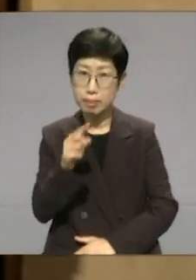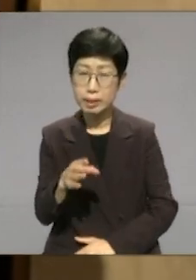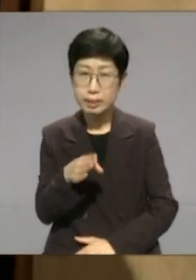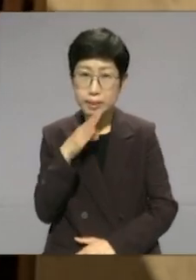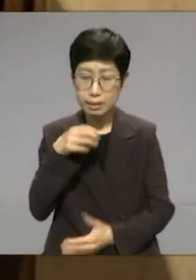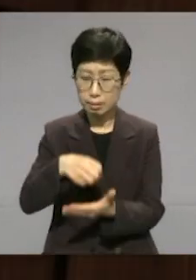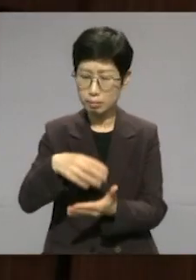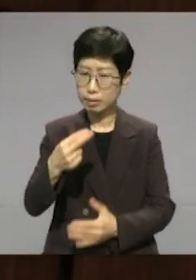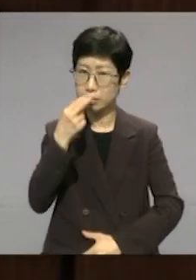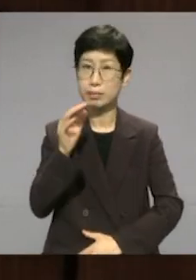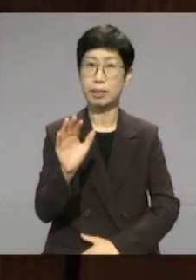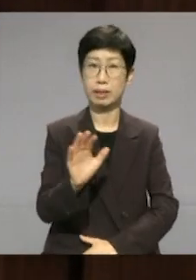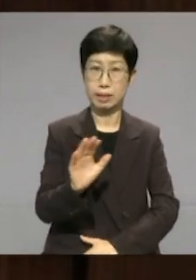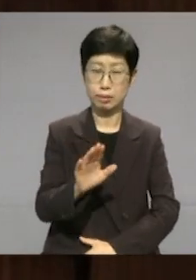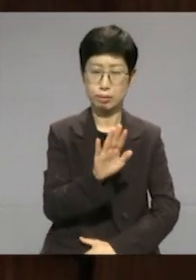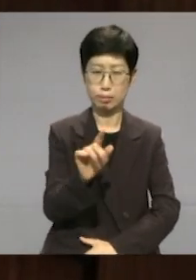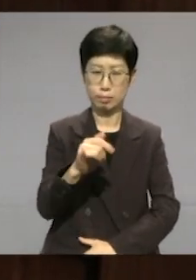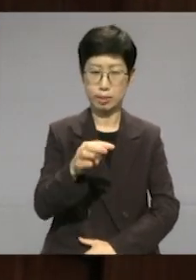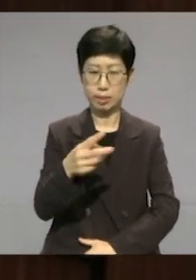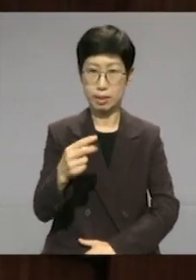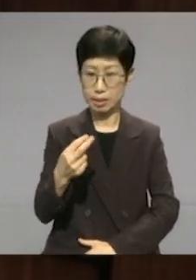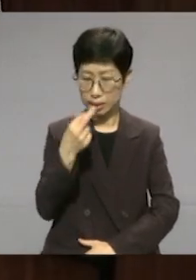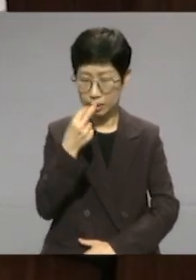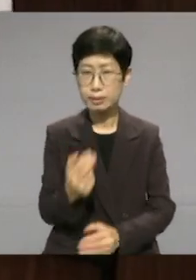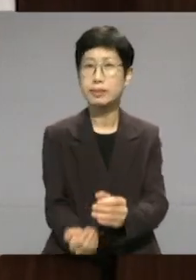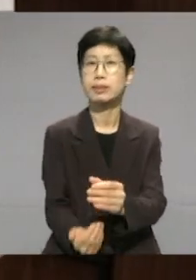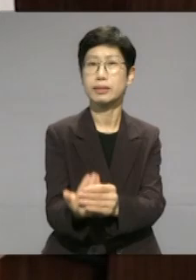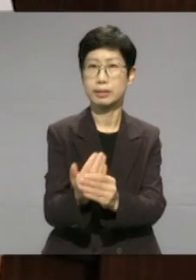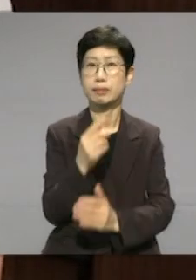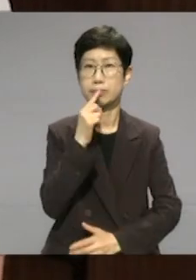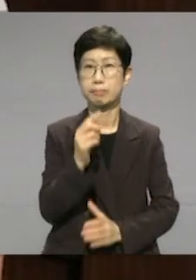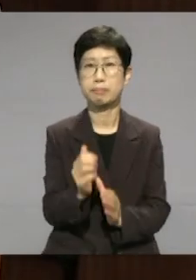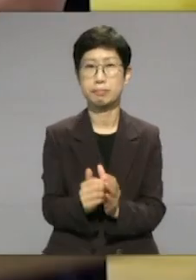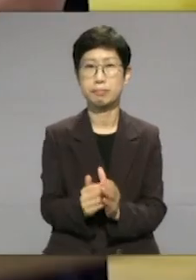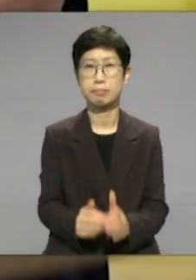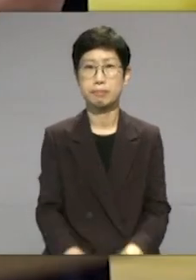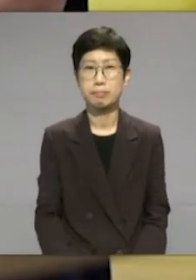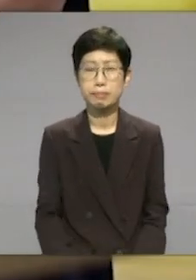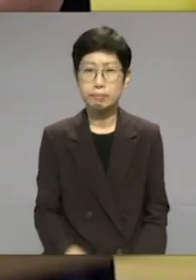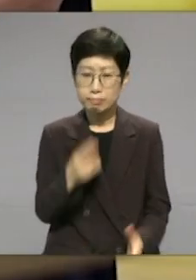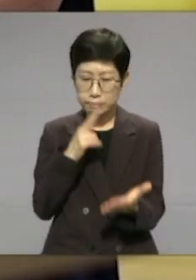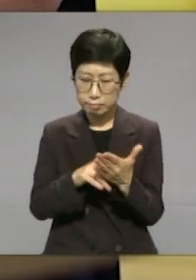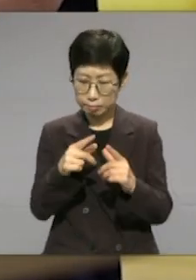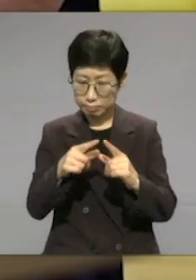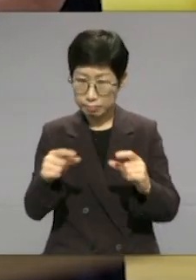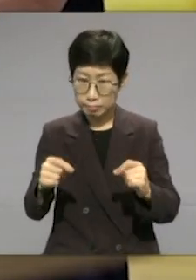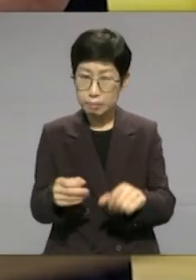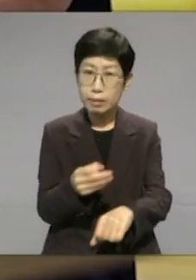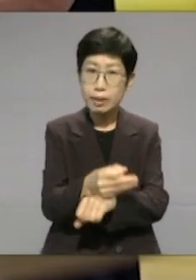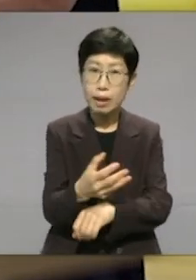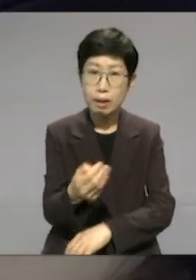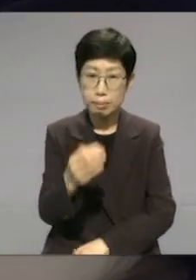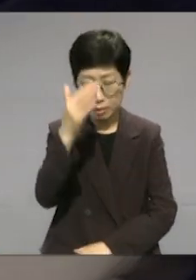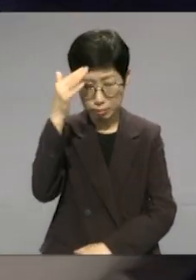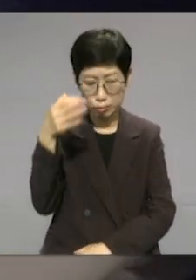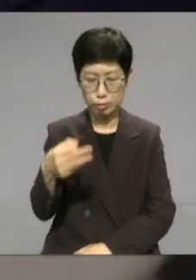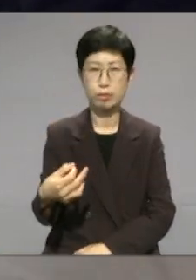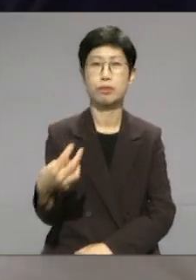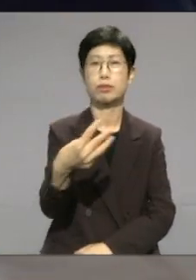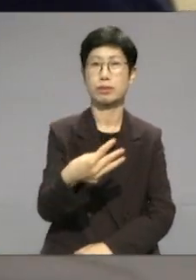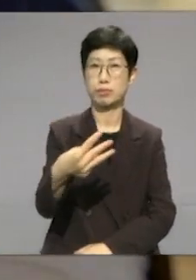빵 냄새보다는 바닐라 향이 더 강하게 난다고 분석했는데요. 우표는 1.96유로, 한화로 약